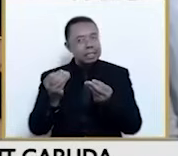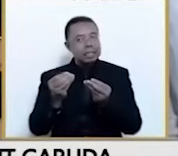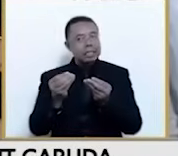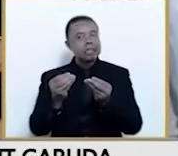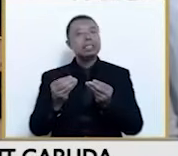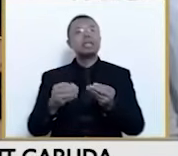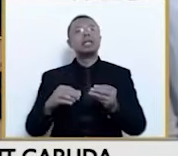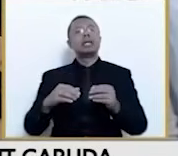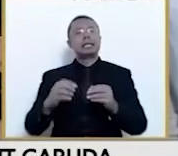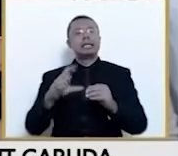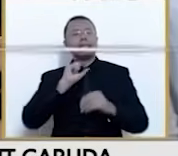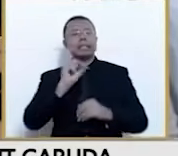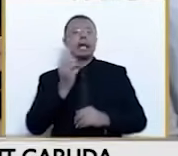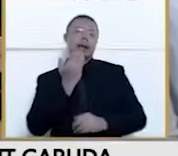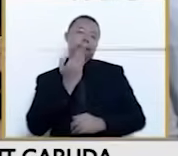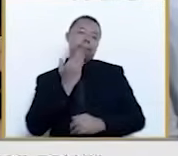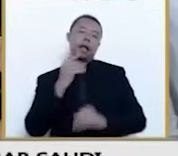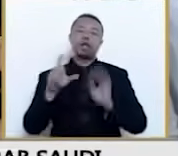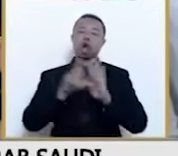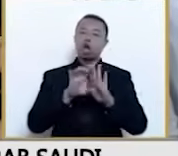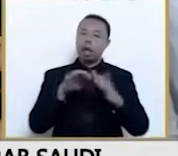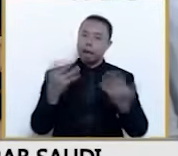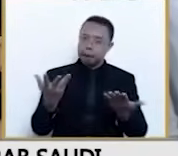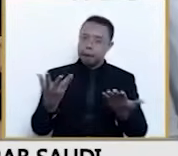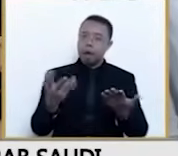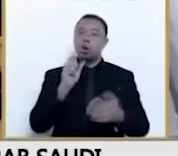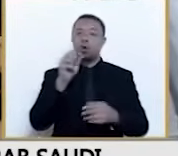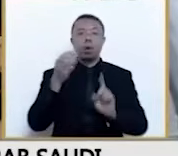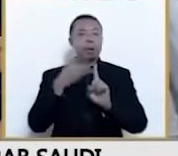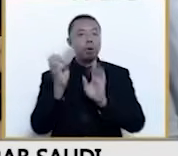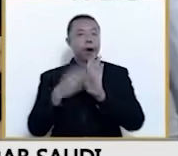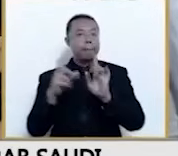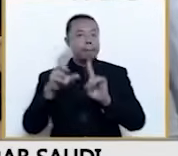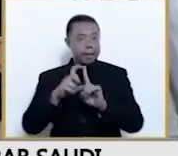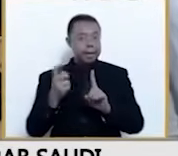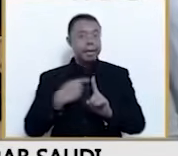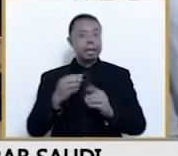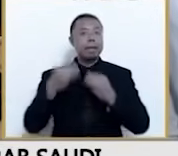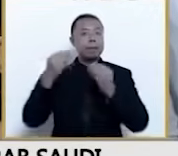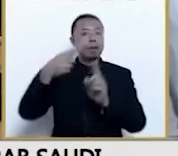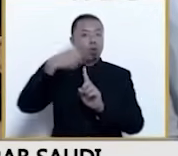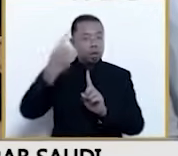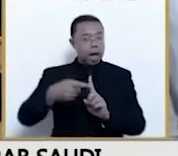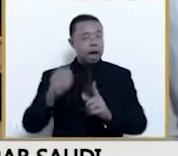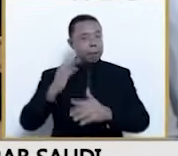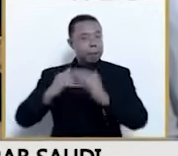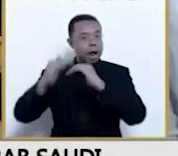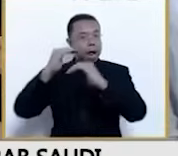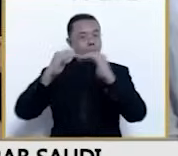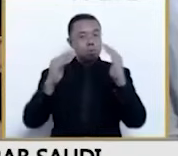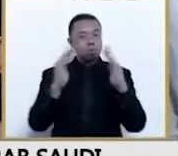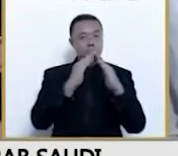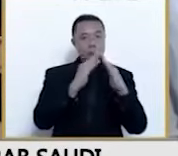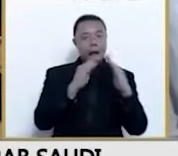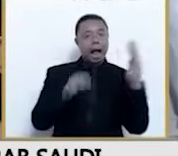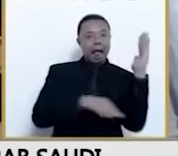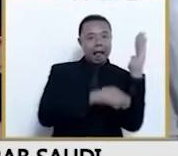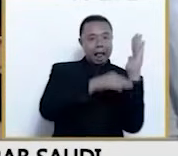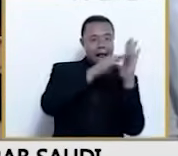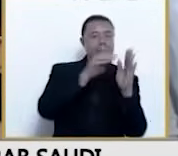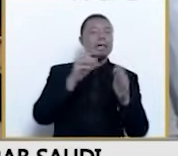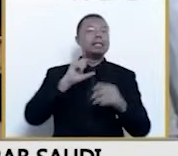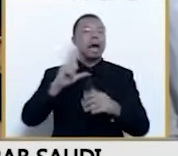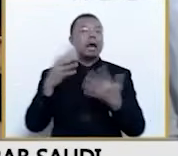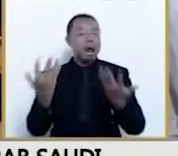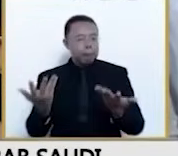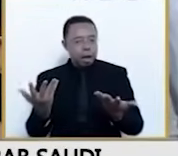semacam kemudahan-kemudahan. Di antaranya kepada BUMD yang kita tugaskan untuk membangun hunian itu adalah